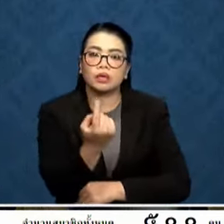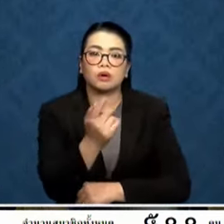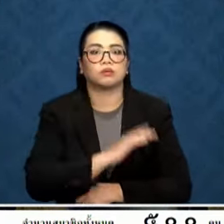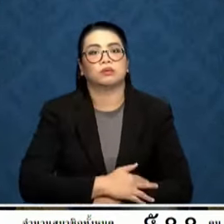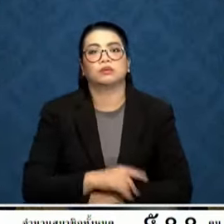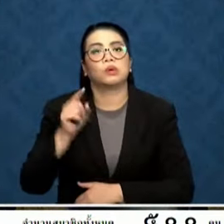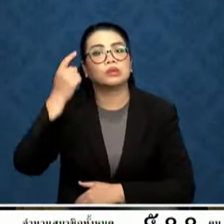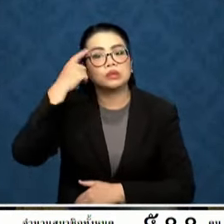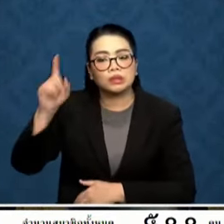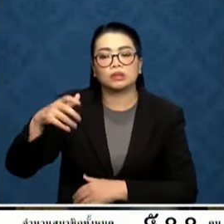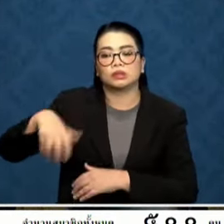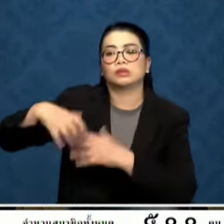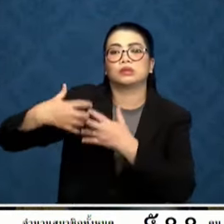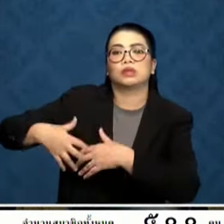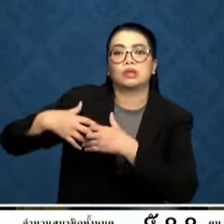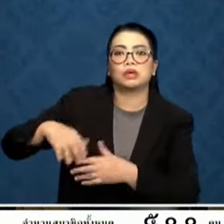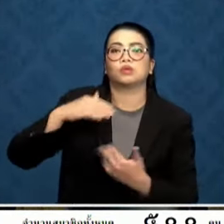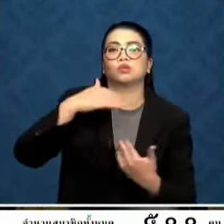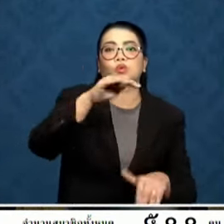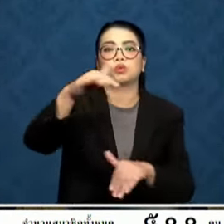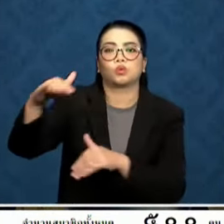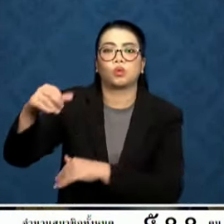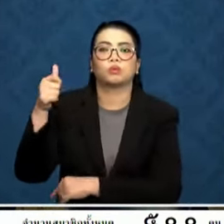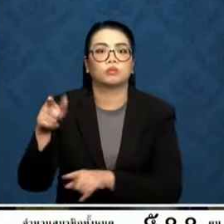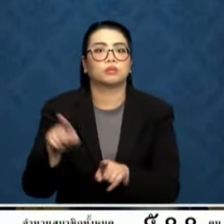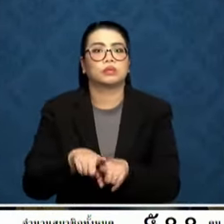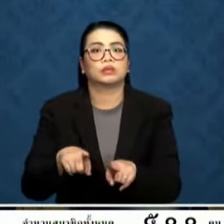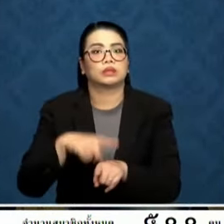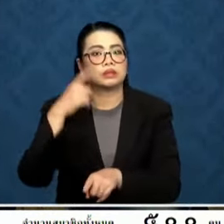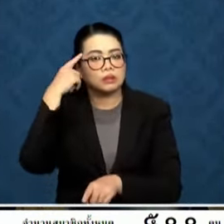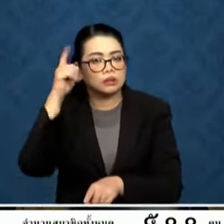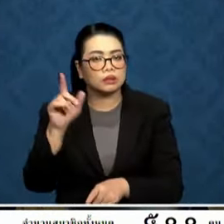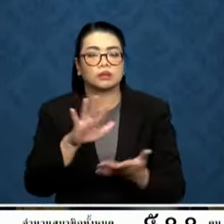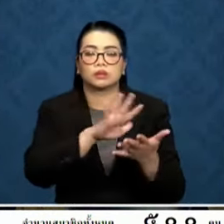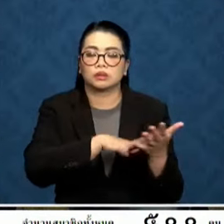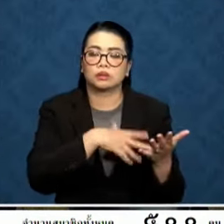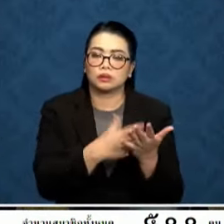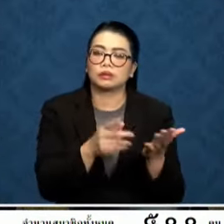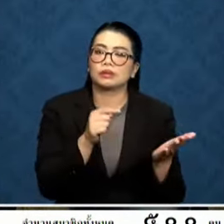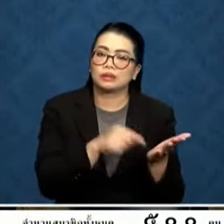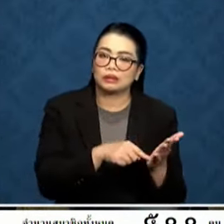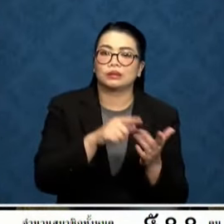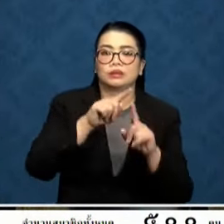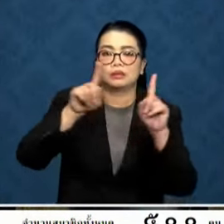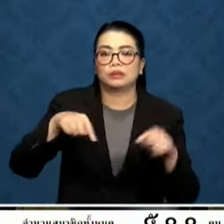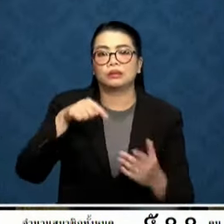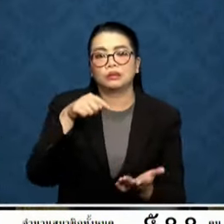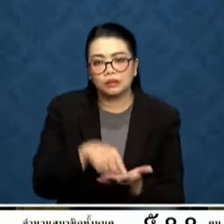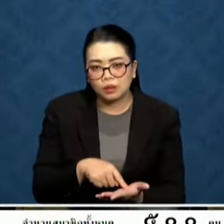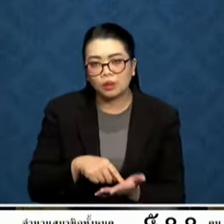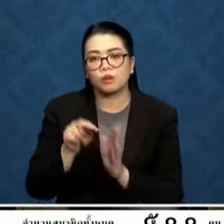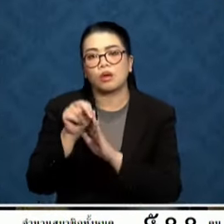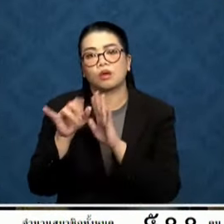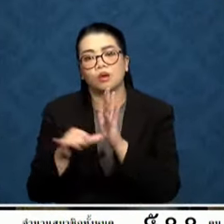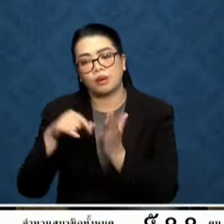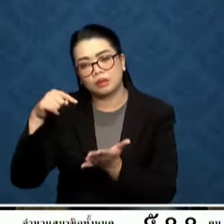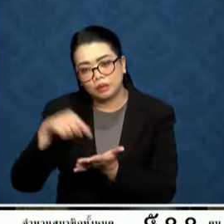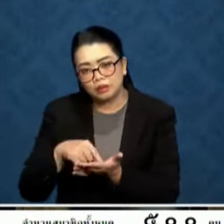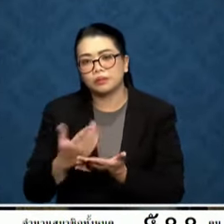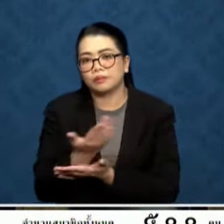ว่าในคำแถลงของท่านนายกในเอกสารนโยบายประกอบการพิจารณา